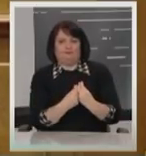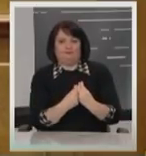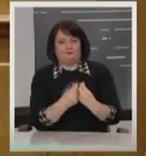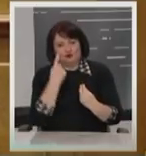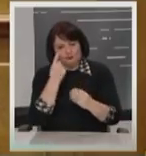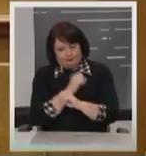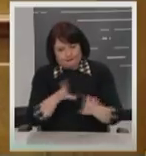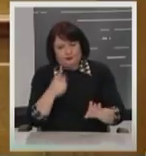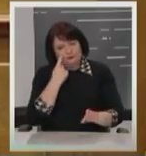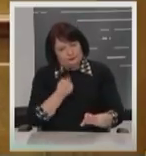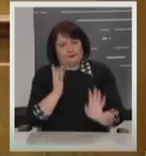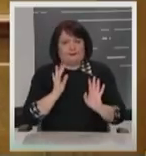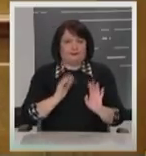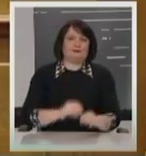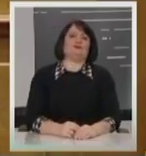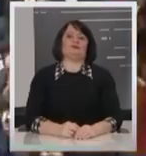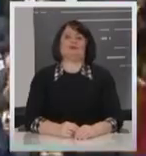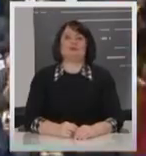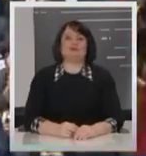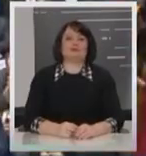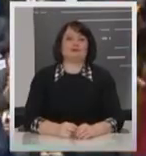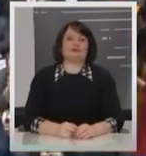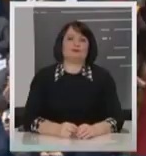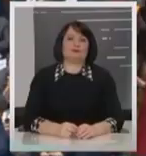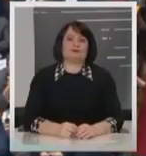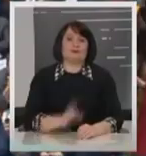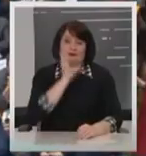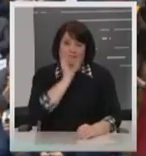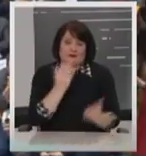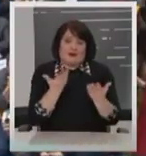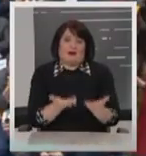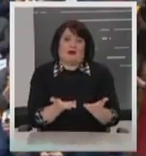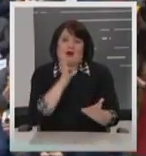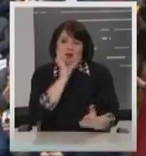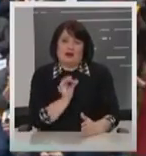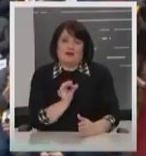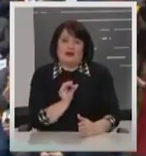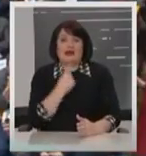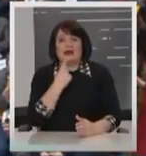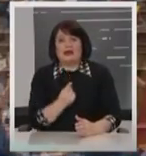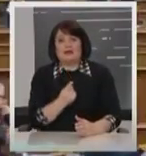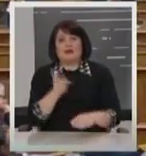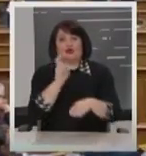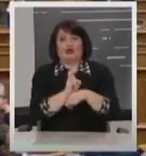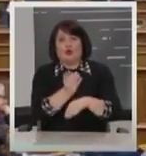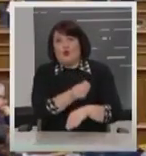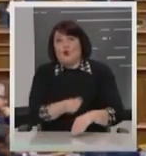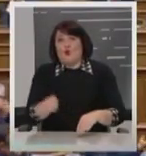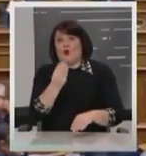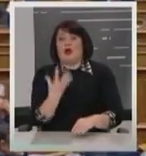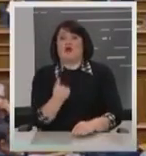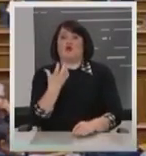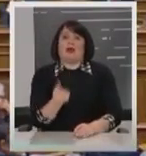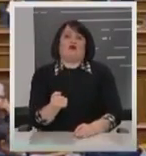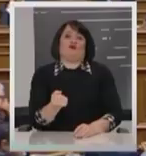της δημοσιότητας. Αυτή λοιπόν είναι η αλήθεια για το δήθεν υπερπλεόνασμα, τη